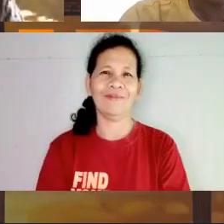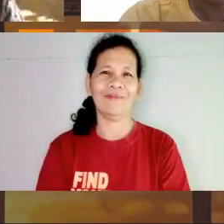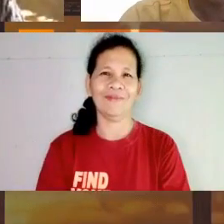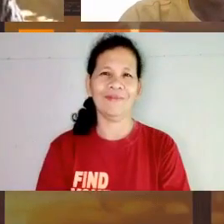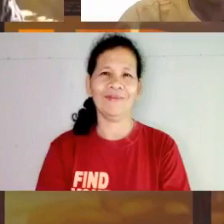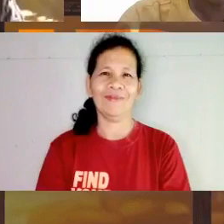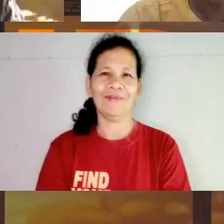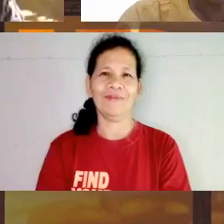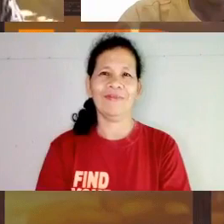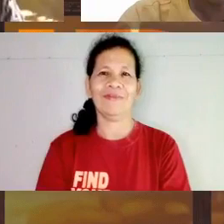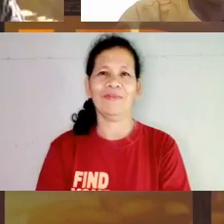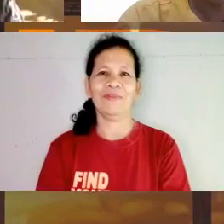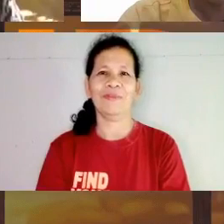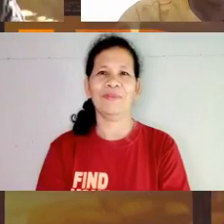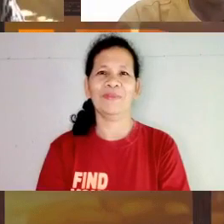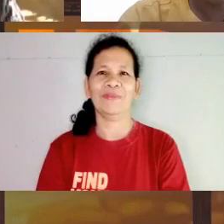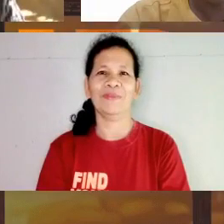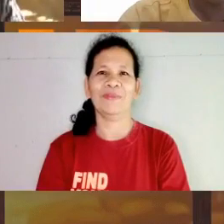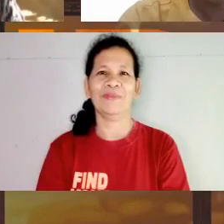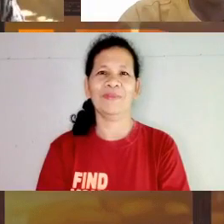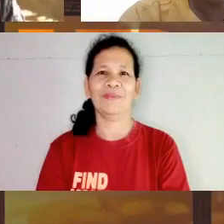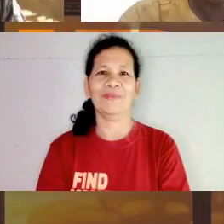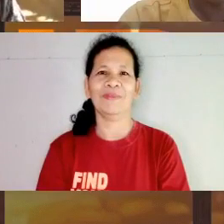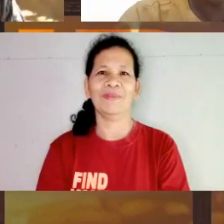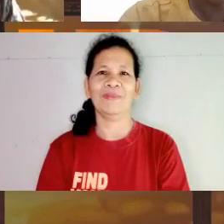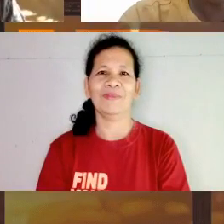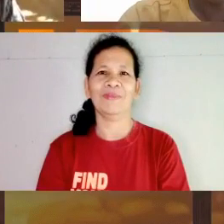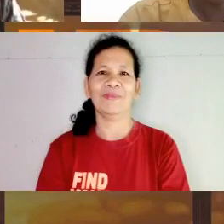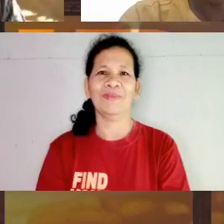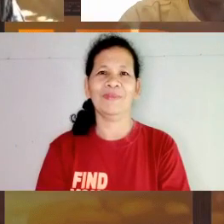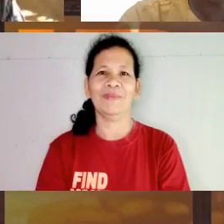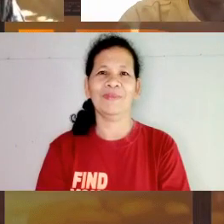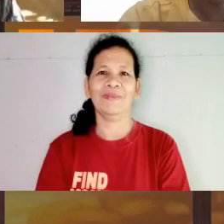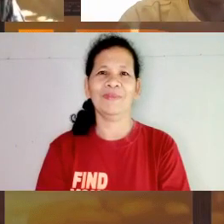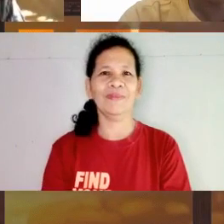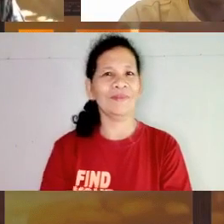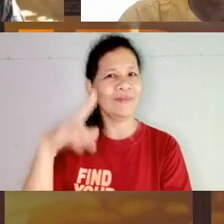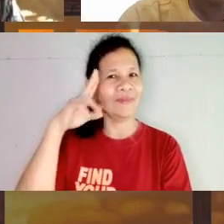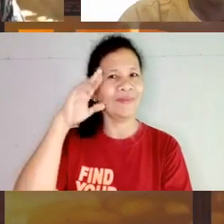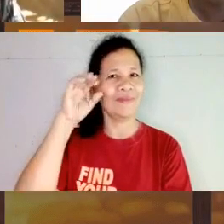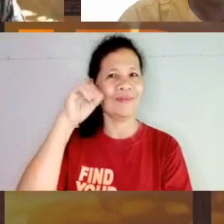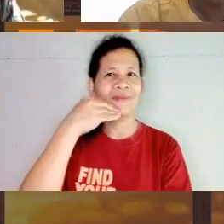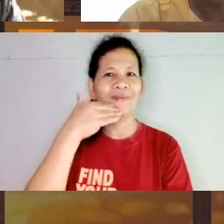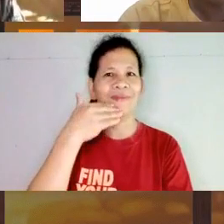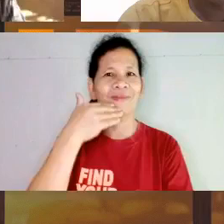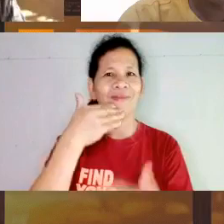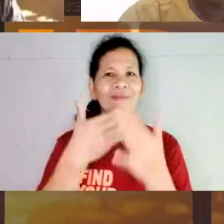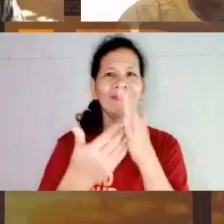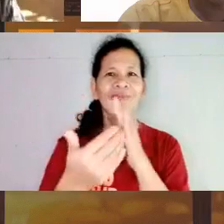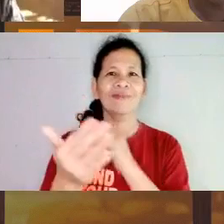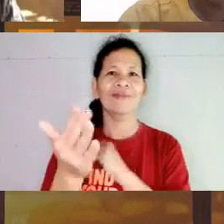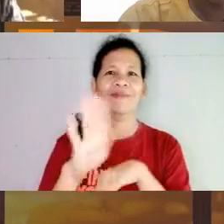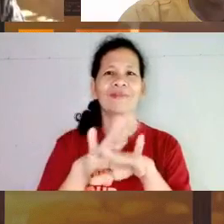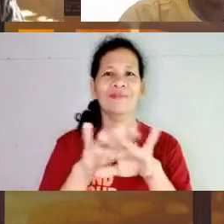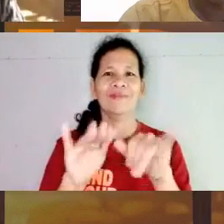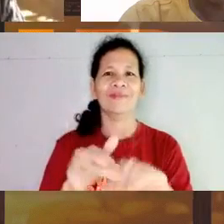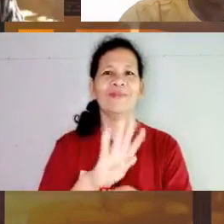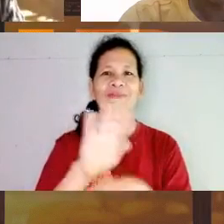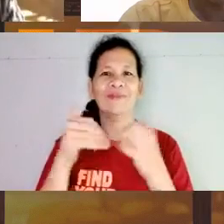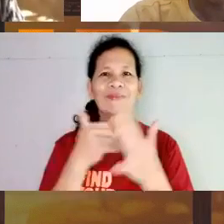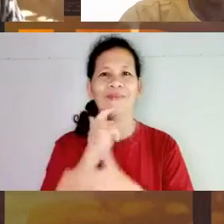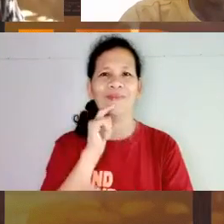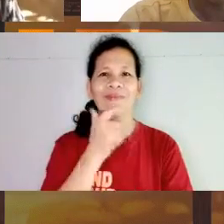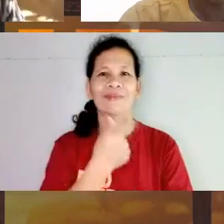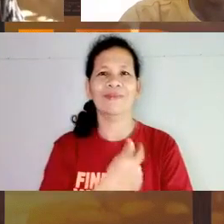Okay. Yan. At mga bumabati, yung ating mga viewers, si Rosalie at si Rose Estrada Roble. Elan, ba?